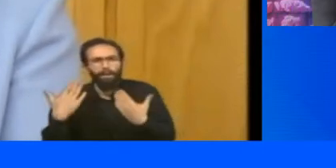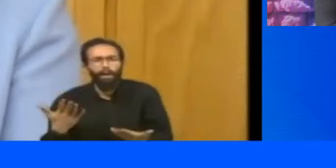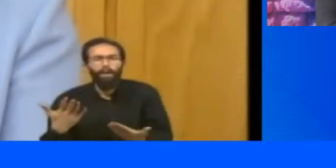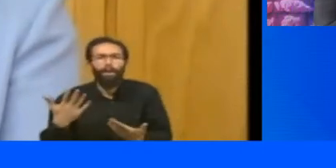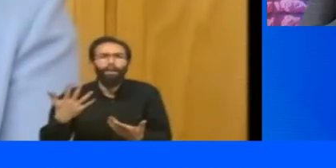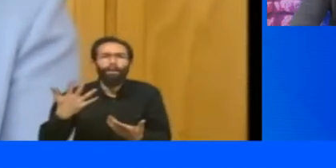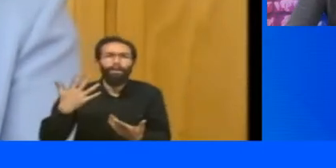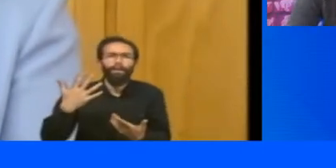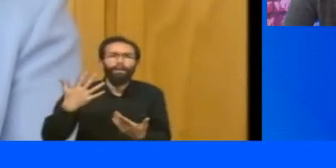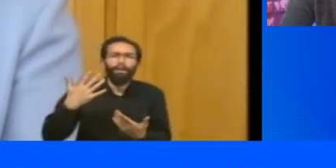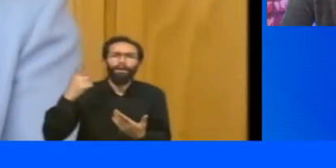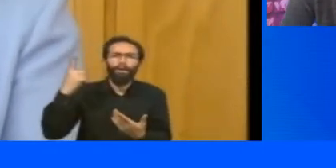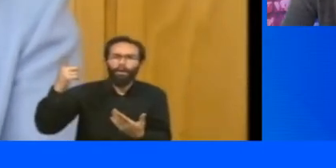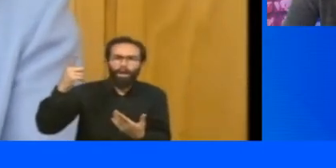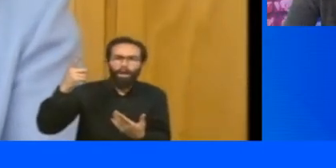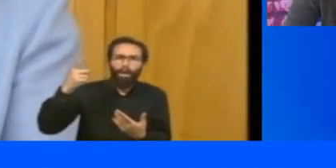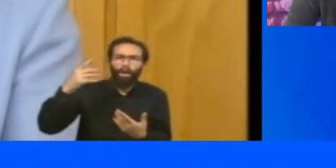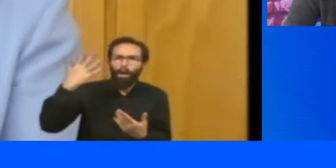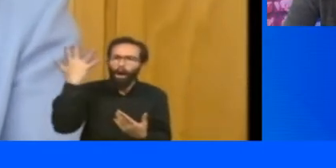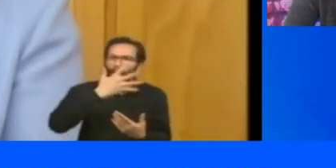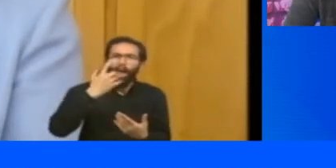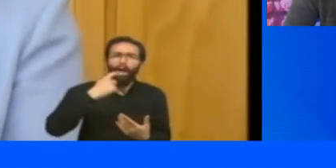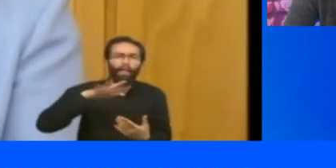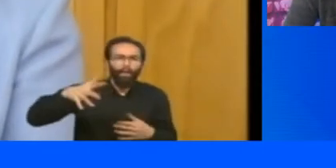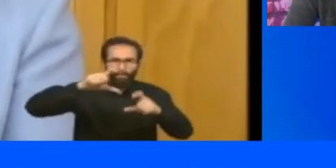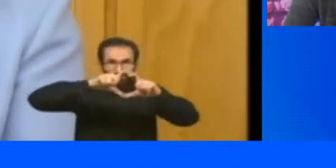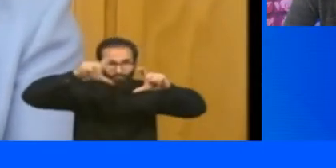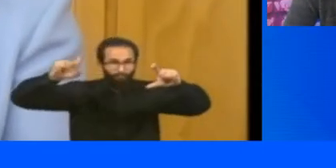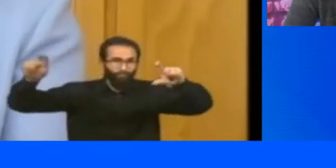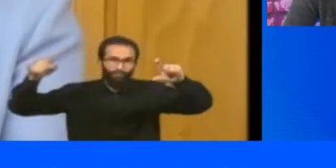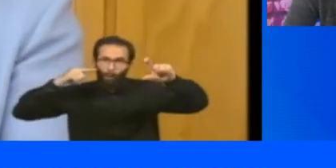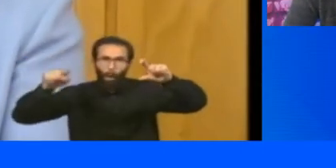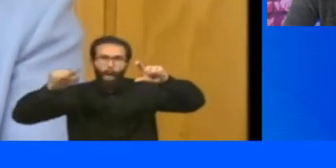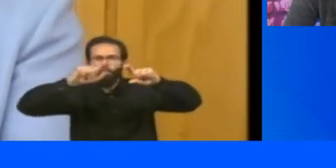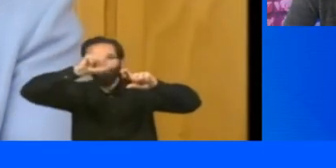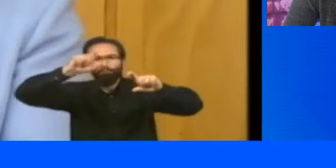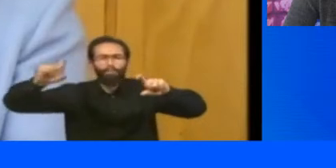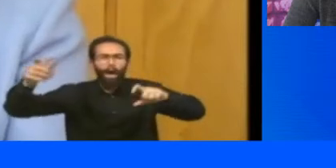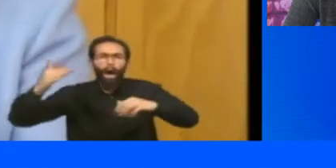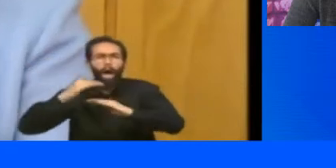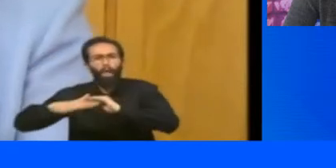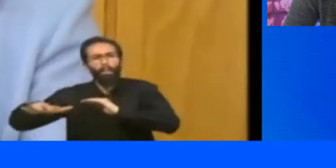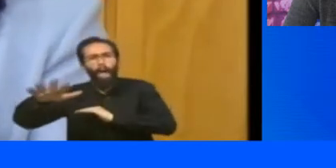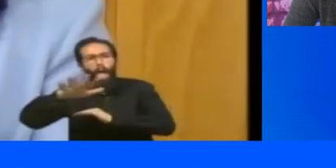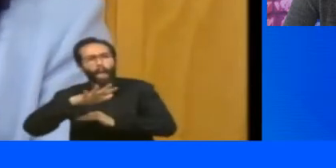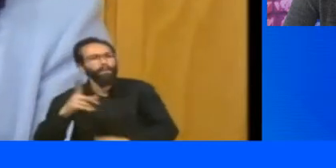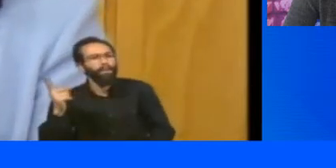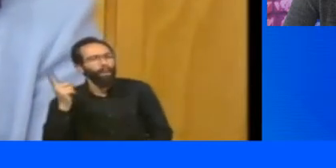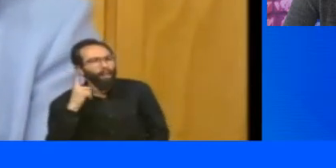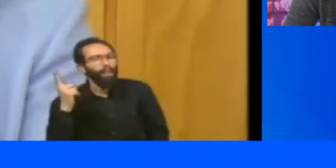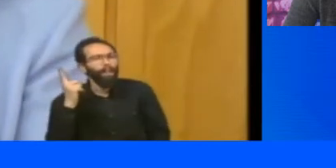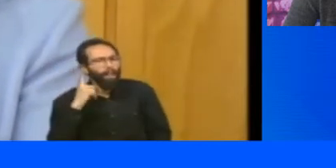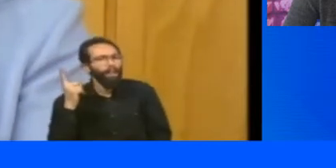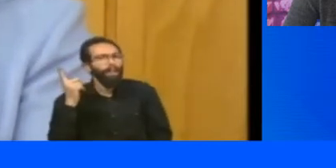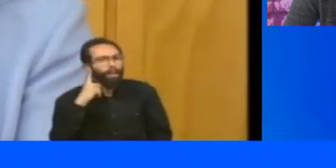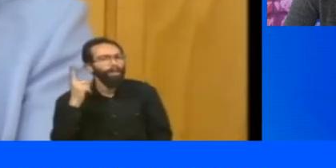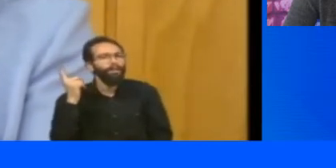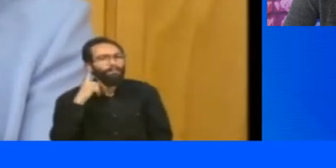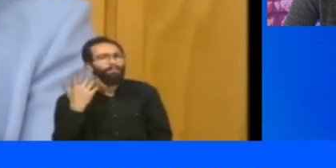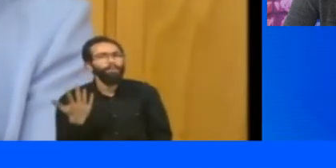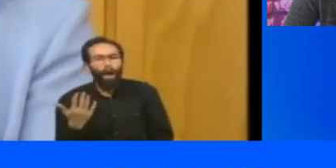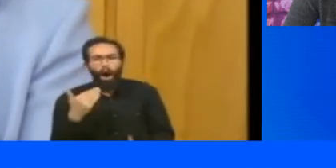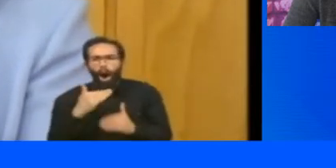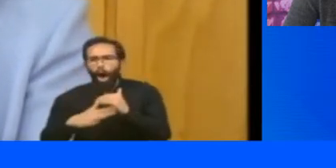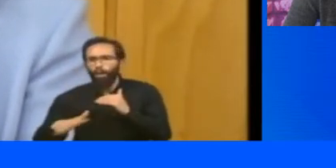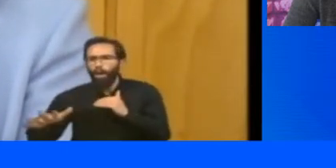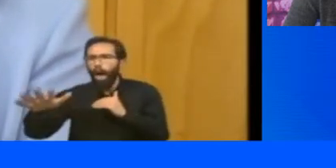Karadeniz'deydiler, Hopa'daydılar, Artvin'deydiler ve halkı dinlediler. Halklar arasına konulmak istenen